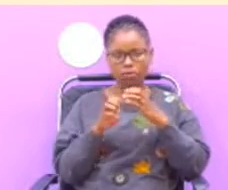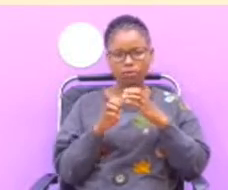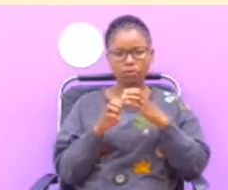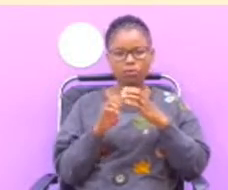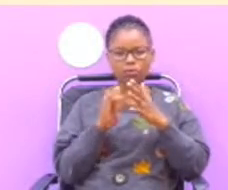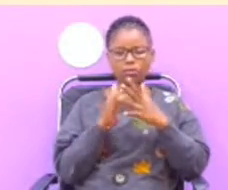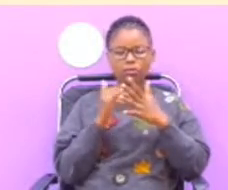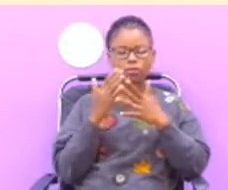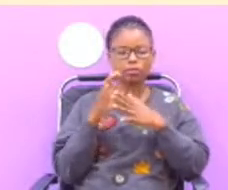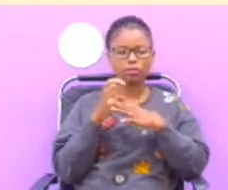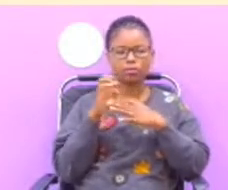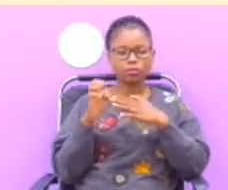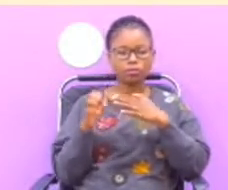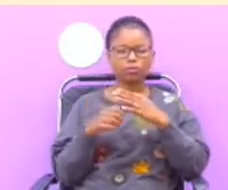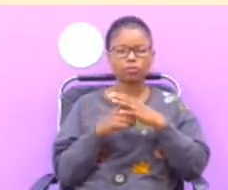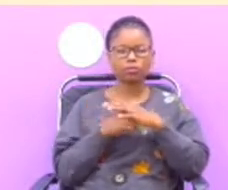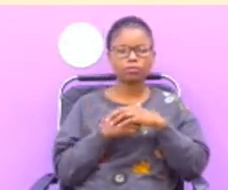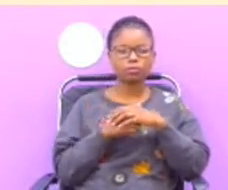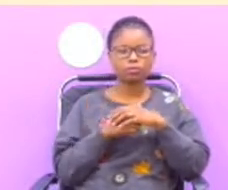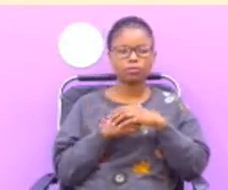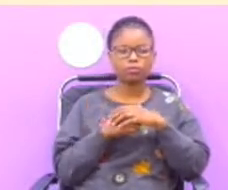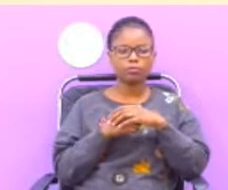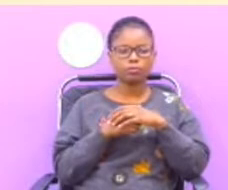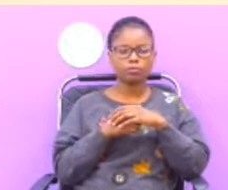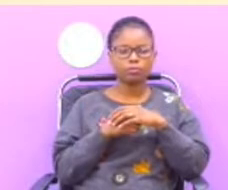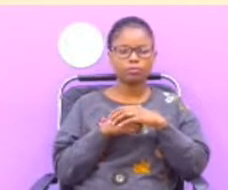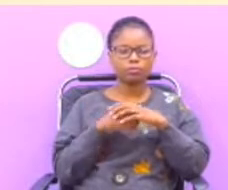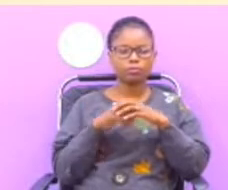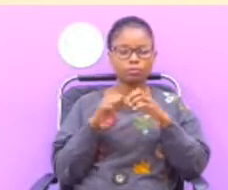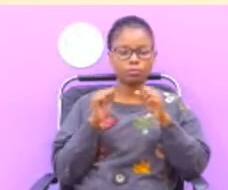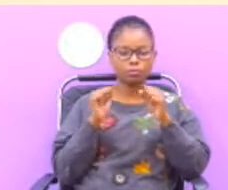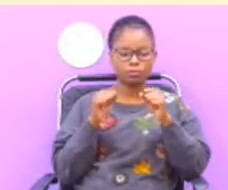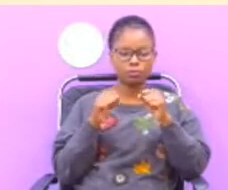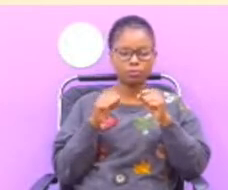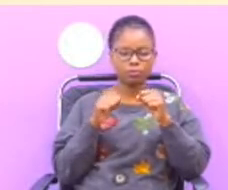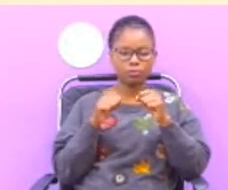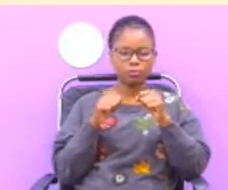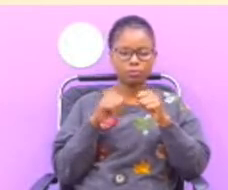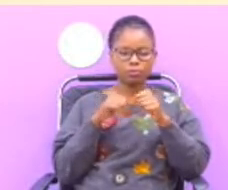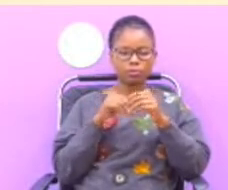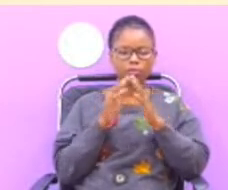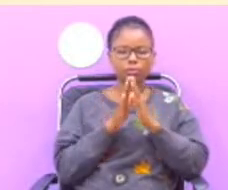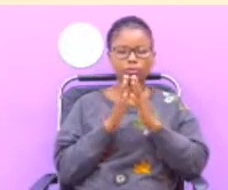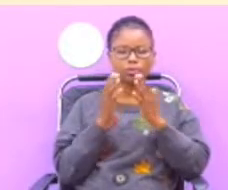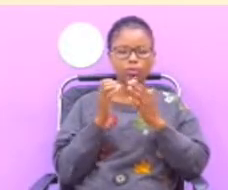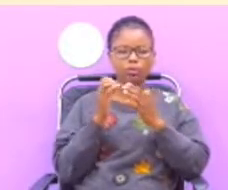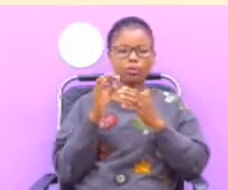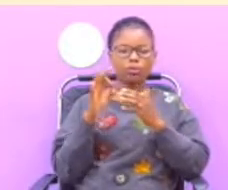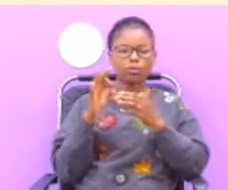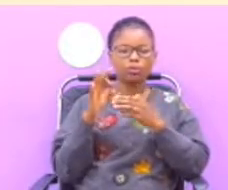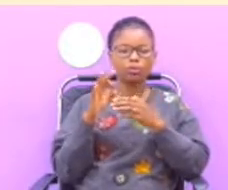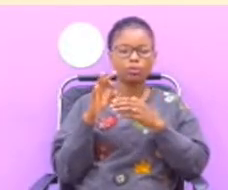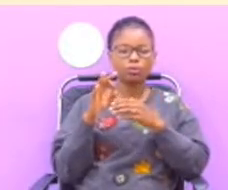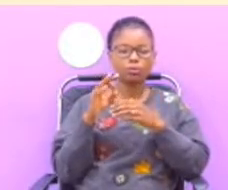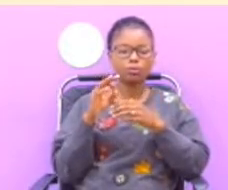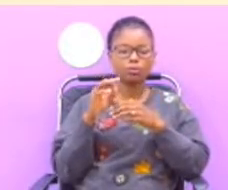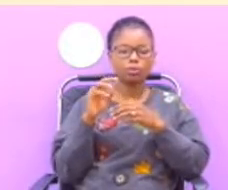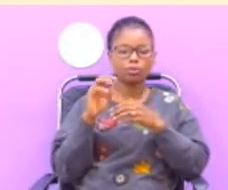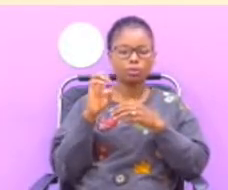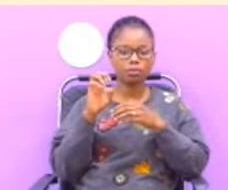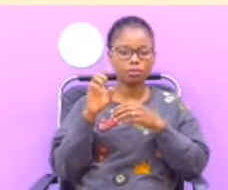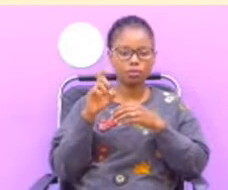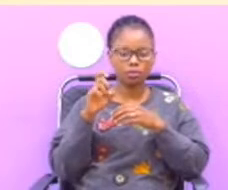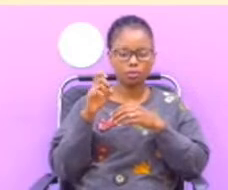ũhoro-inĩ ũcio hĩndĩ ĩyo ĩngĩ nĩ tũkũgĩa na reference thĩinĩ wa ibuku rĩa thama na nĩ ndĩretĩkia Ngai witũ no egũtũteithia na nĩ